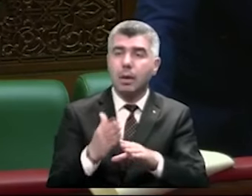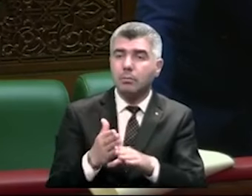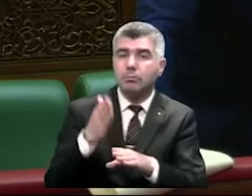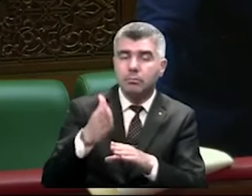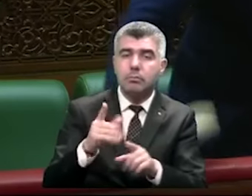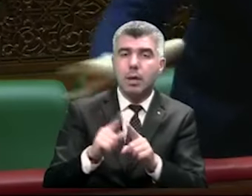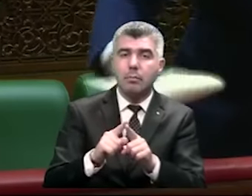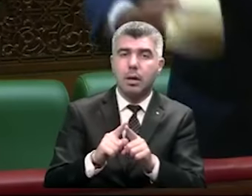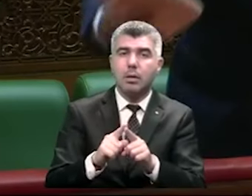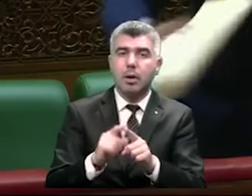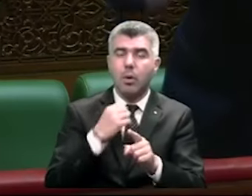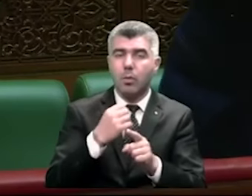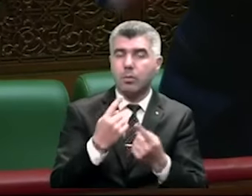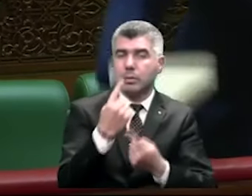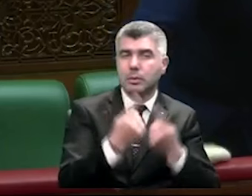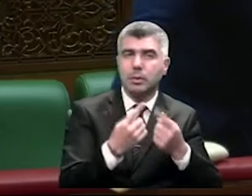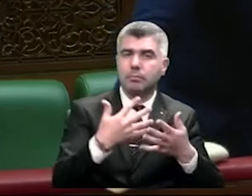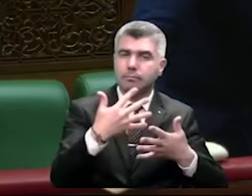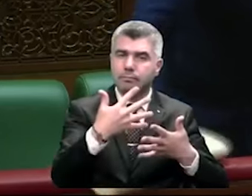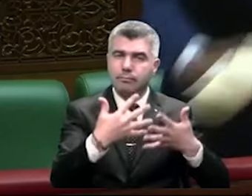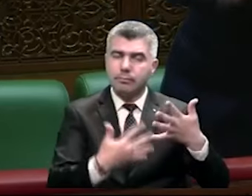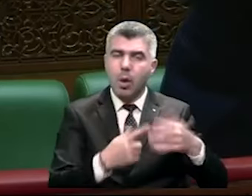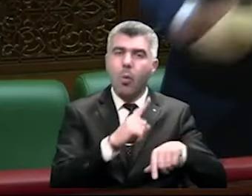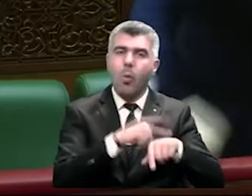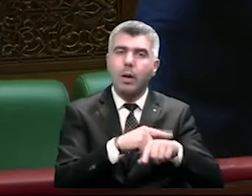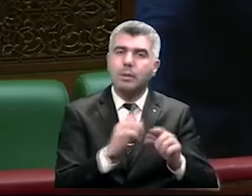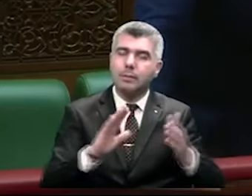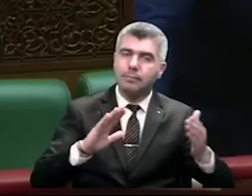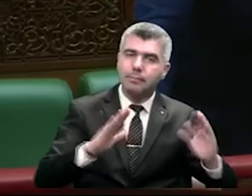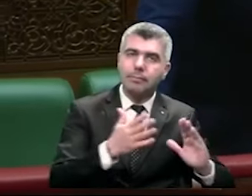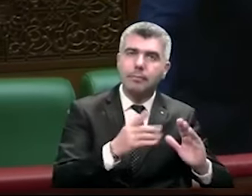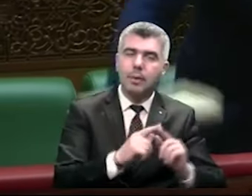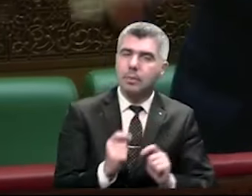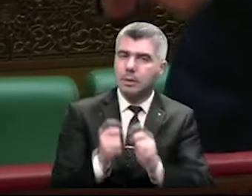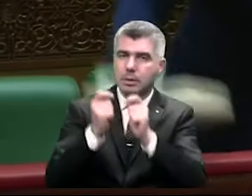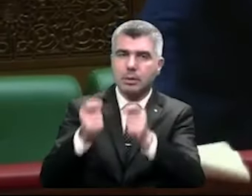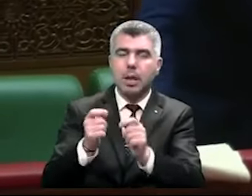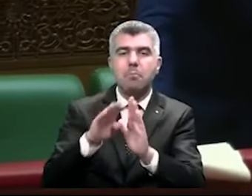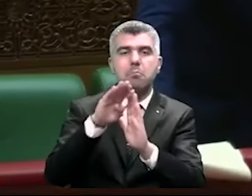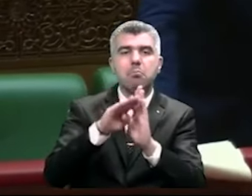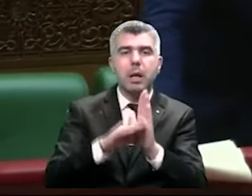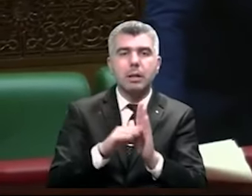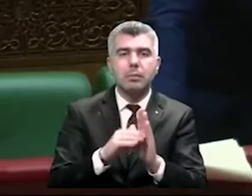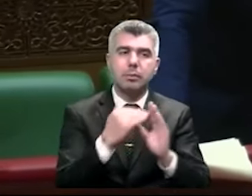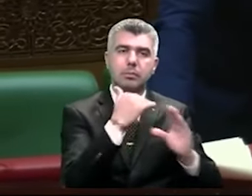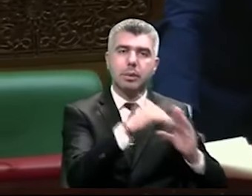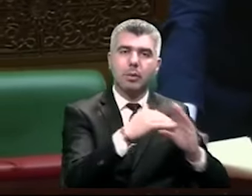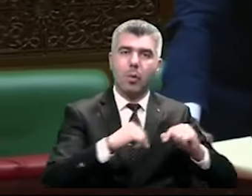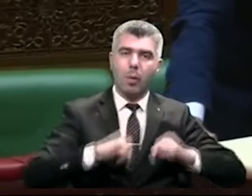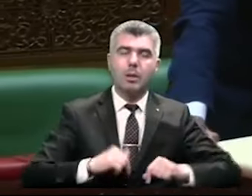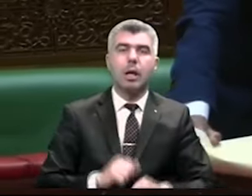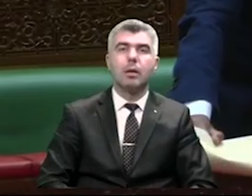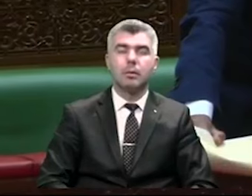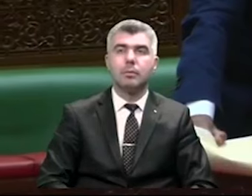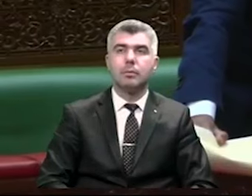التاديبيه وهذ المقترحات نظرا لضيق الوقت غادي نسلمهم المكتب باش يوافيكم بها ولكن على